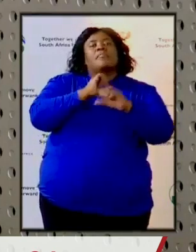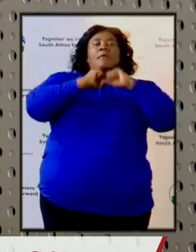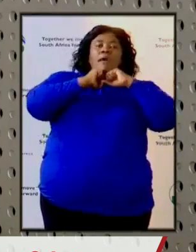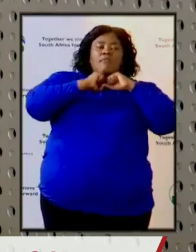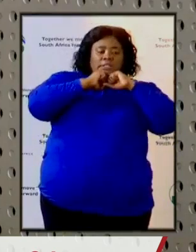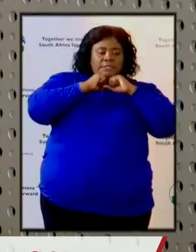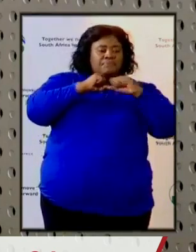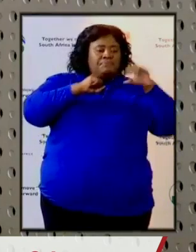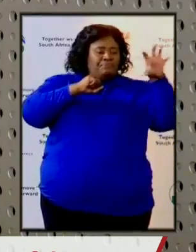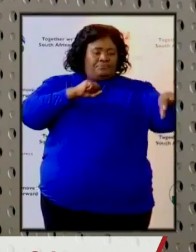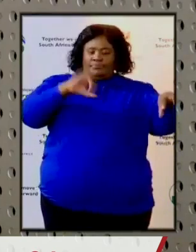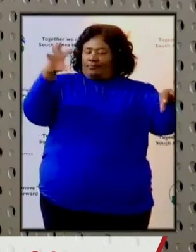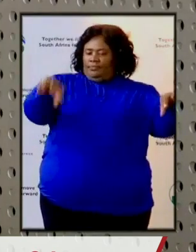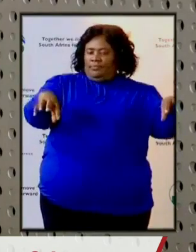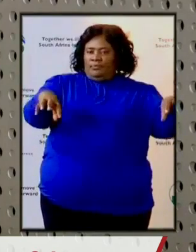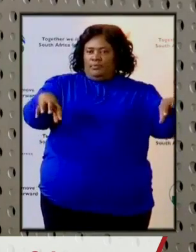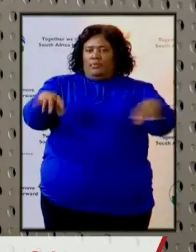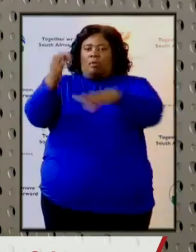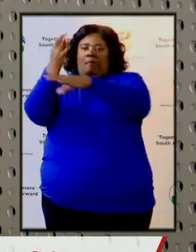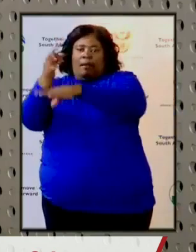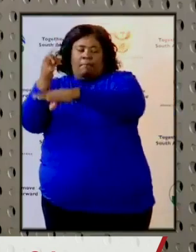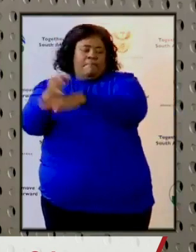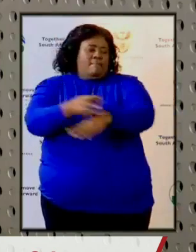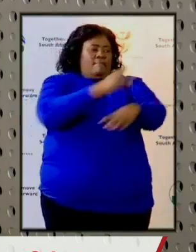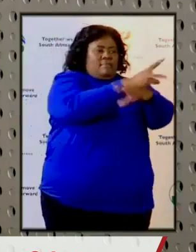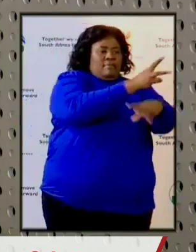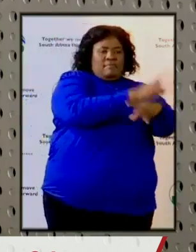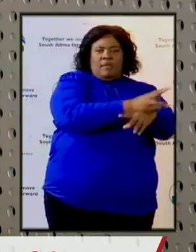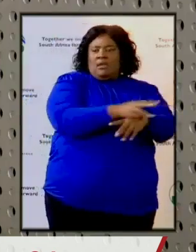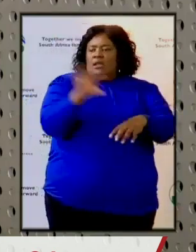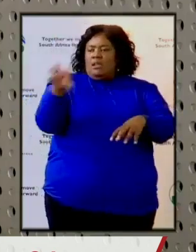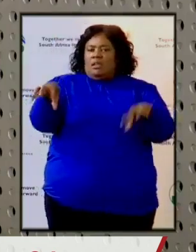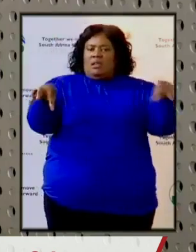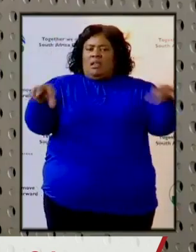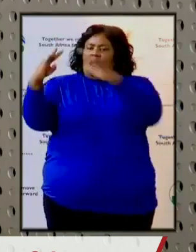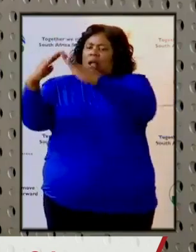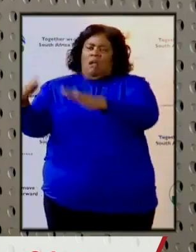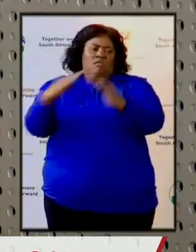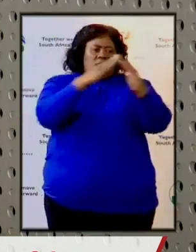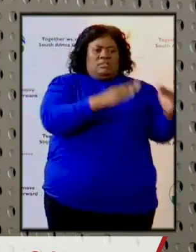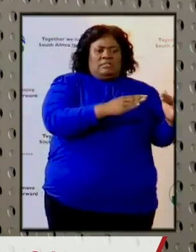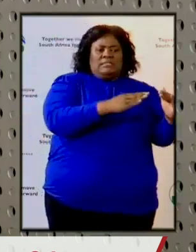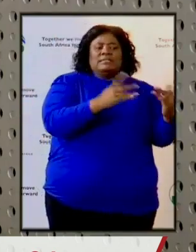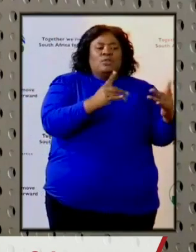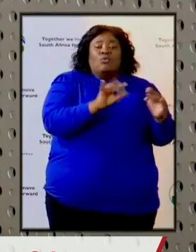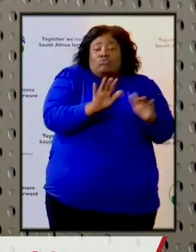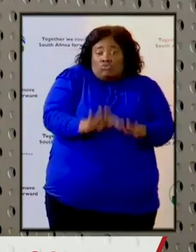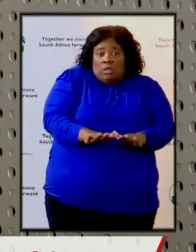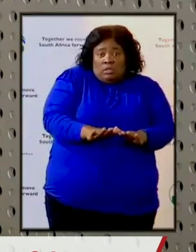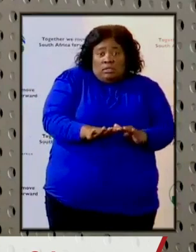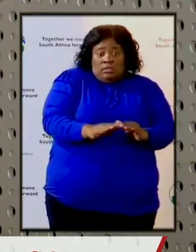omunye uhlala la, omunye uhlala la, ingane ihlala komunye umzali, kodwa kufanele ukuthi ngesinye isikhathi kivakashe iyobona lo